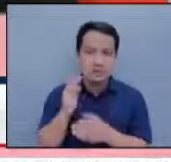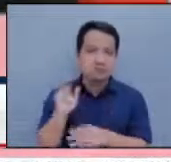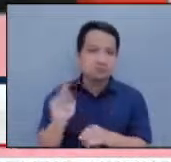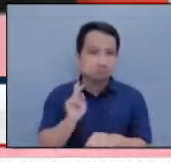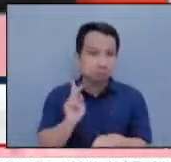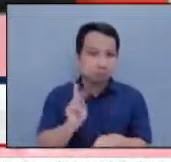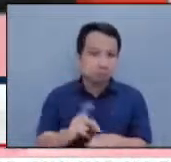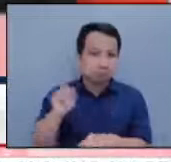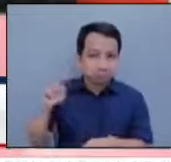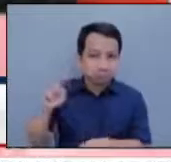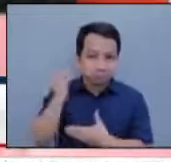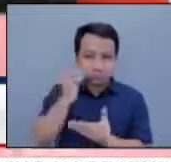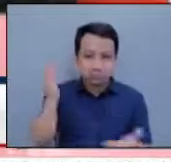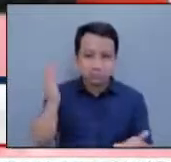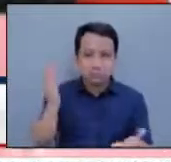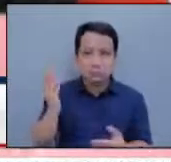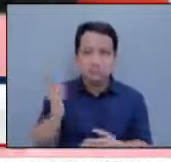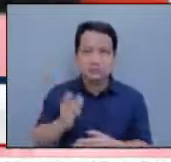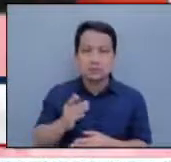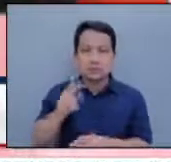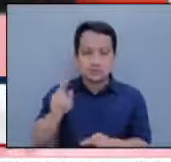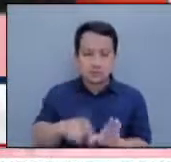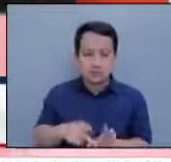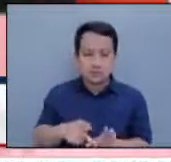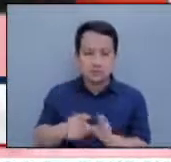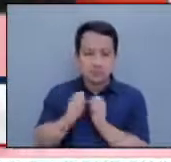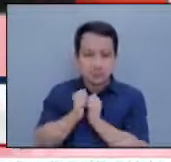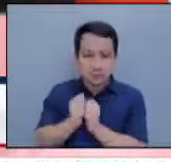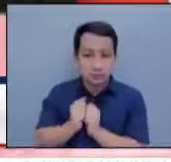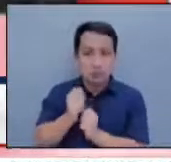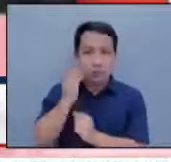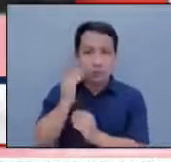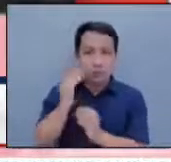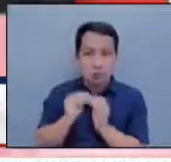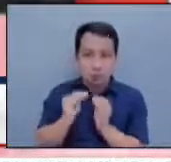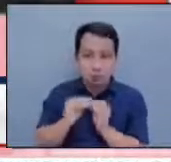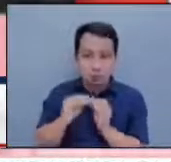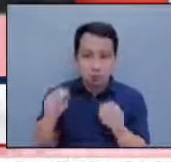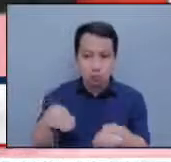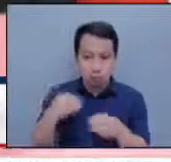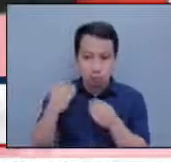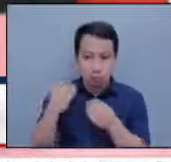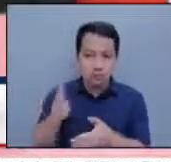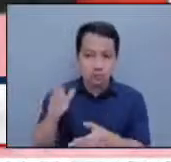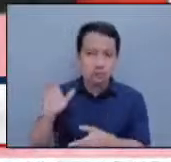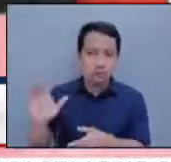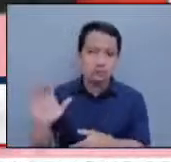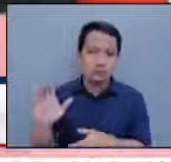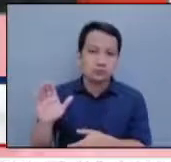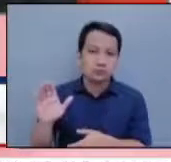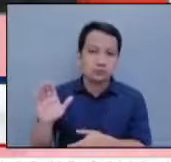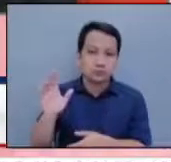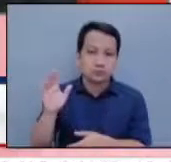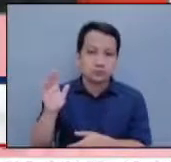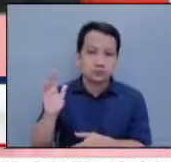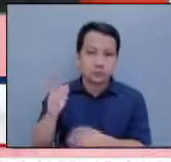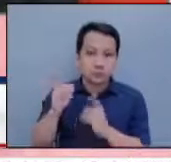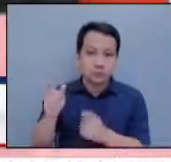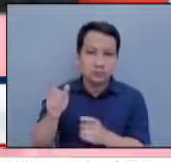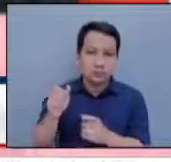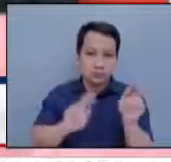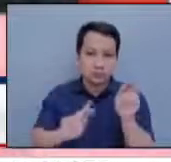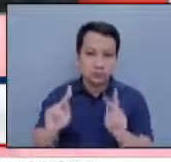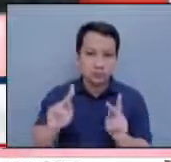mga pagkilalang ganito upang lalong maibigay nila ang kanilang pagtiyaga at ang kanilang galing sa kanilang